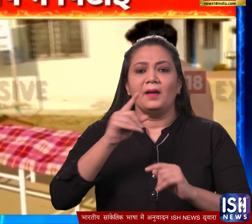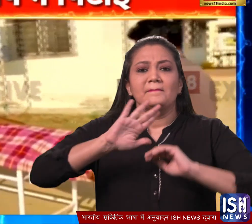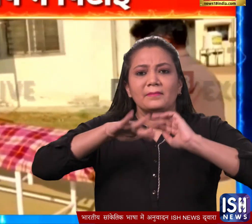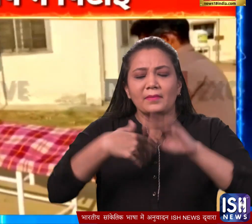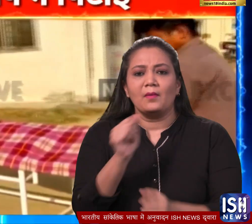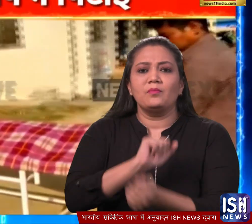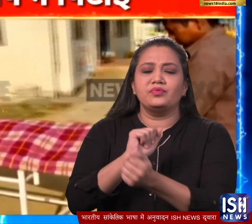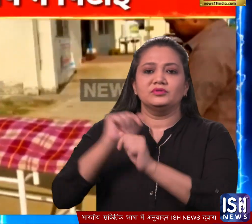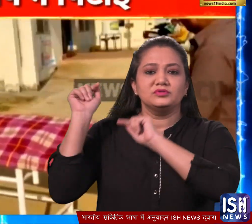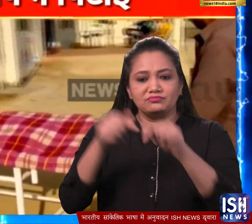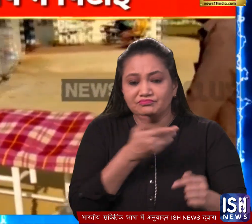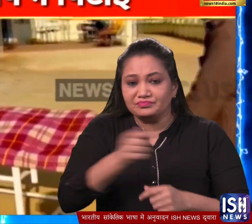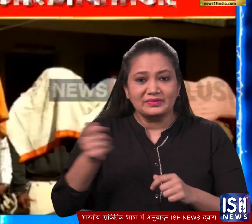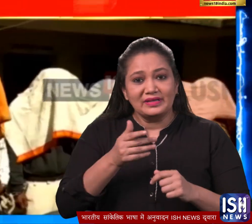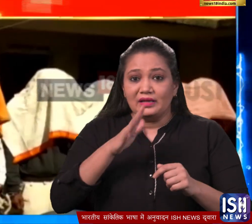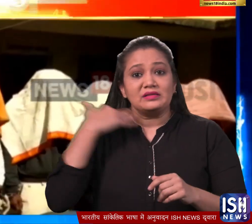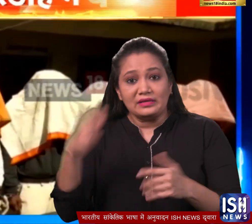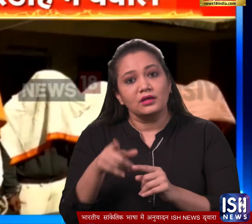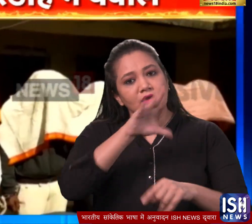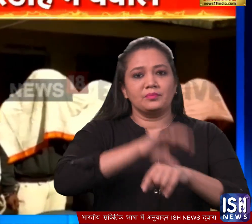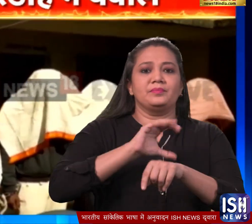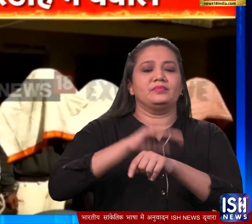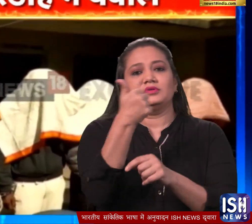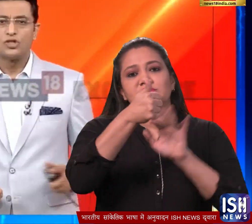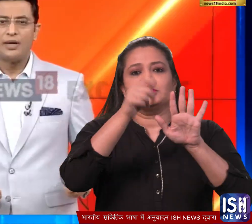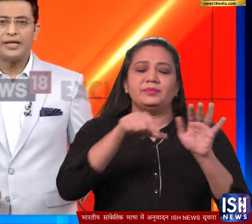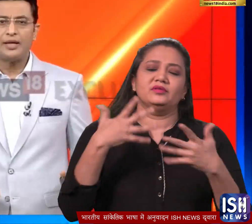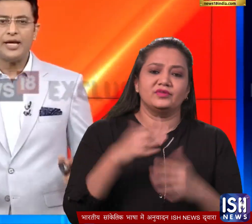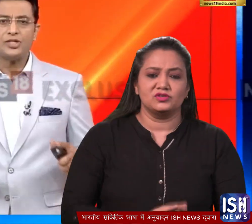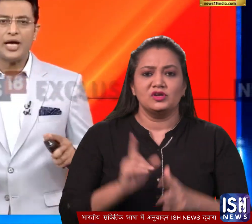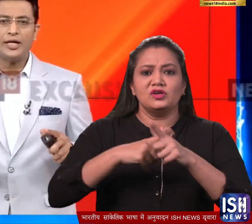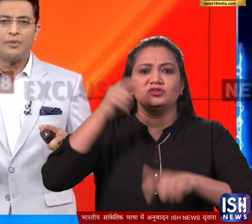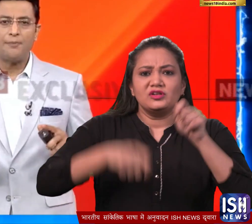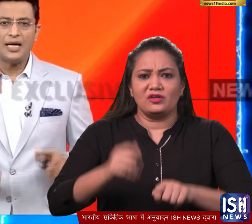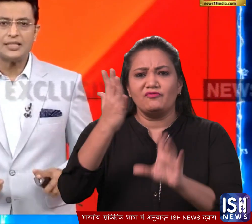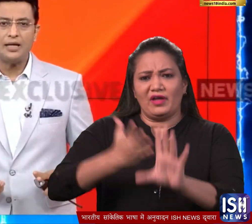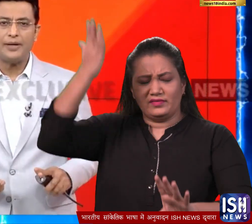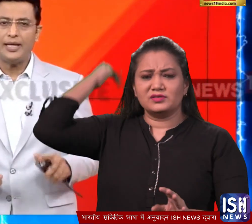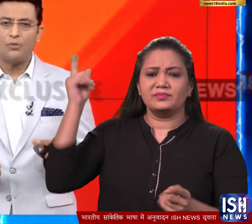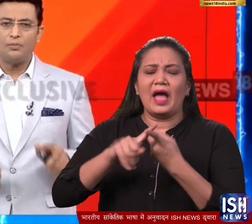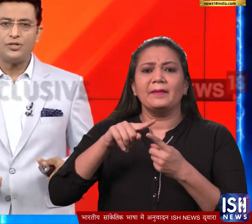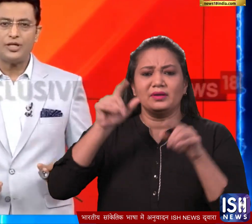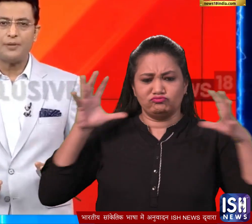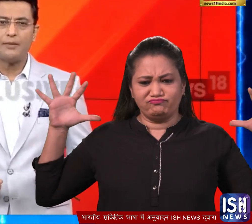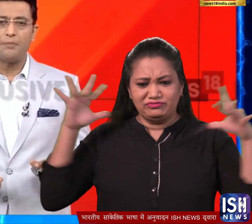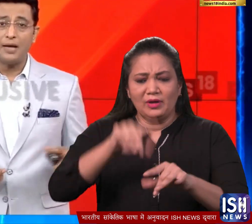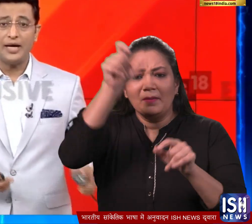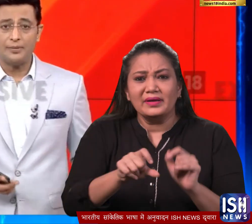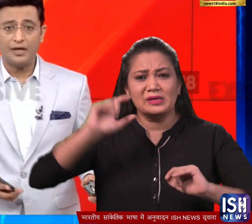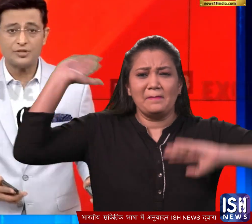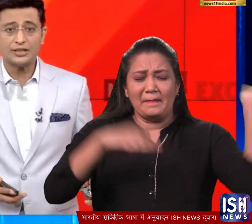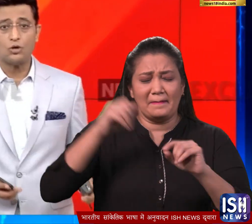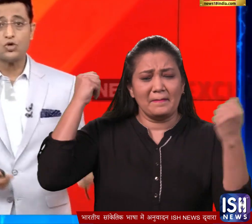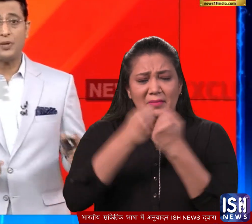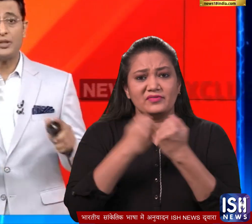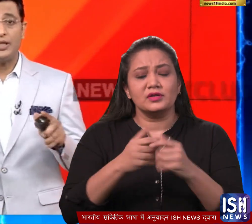बताया गया कि बाद में पुलिस ने हत्या के आरोप में 6 लोगों को गिरफ्तार कर लिया। सौभाग्य की बात यह कि झारखंड में 5 साल पहले मॉब लिंचिंग पर बड़ा भारी